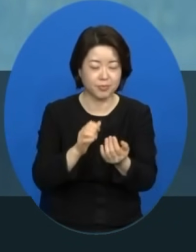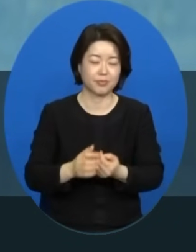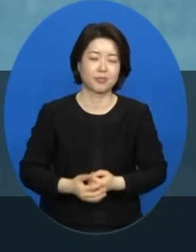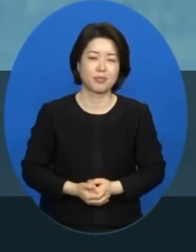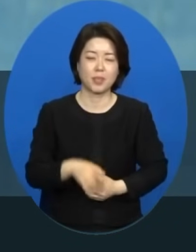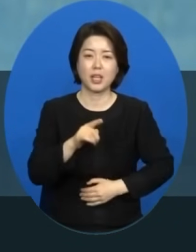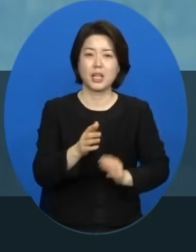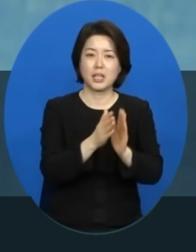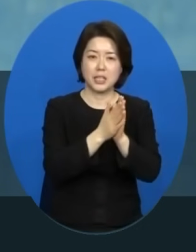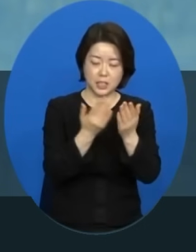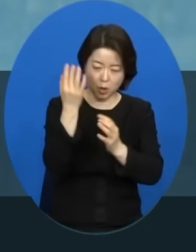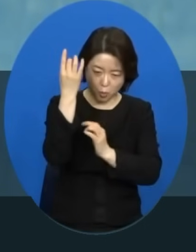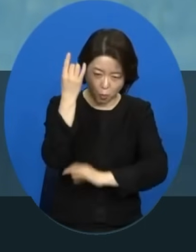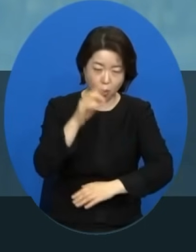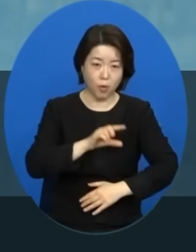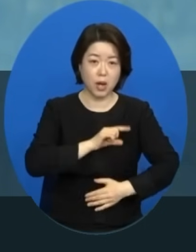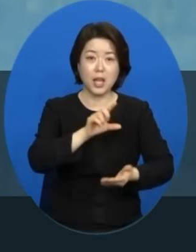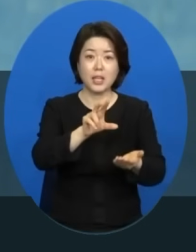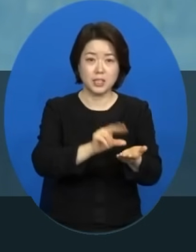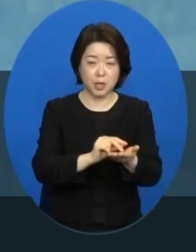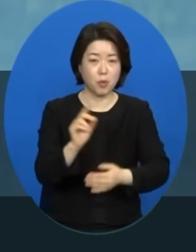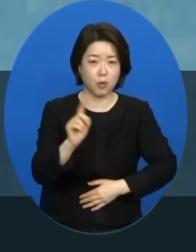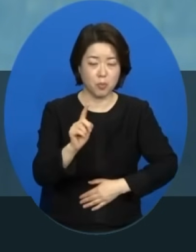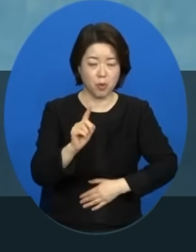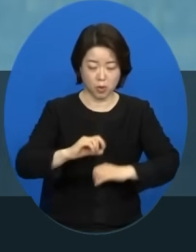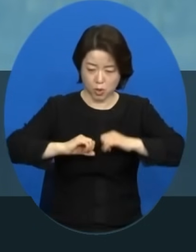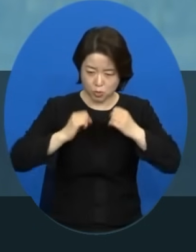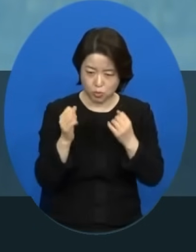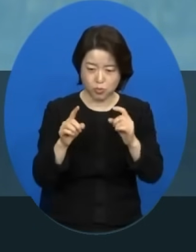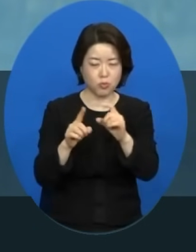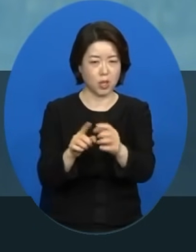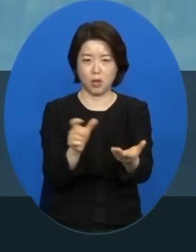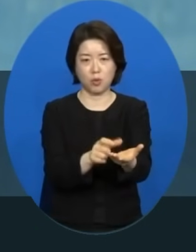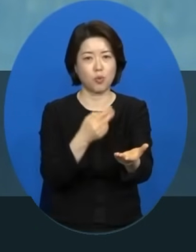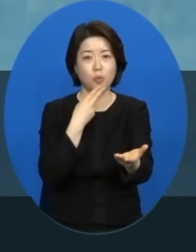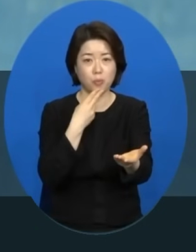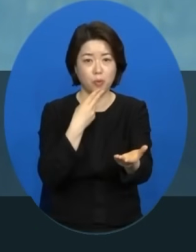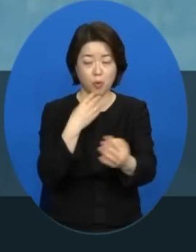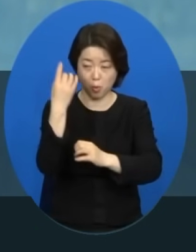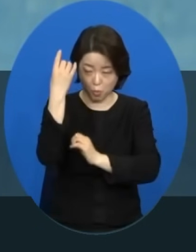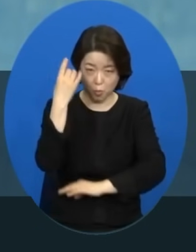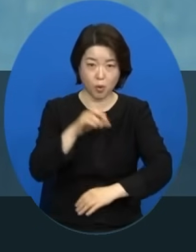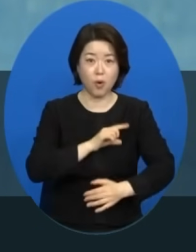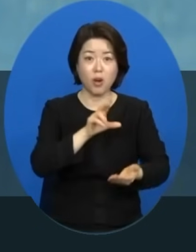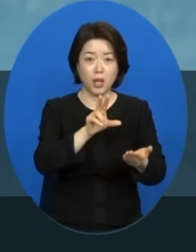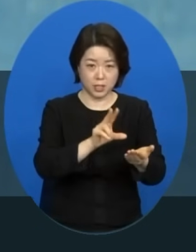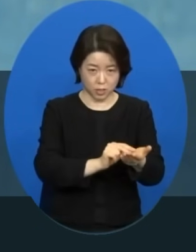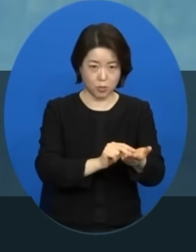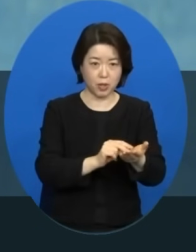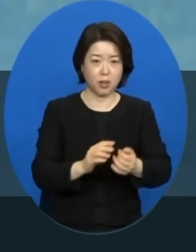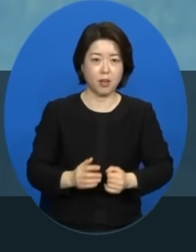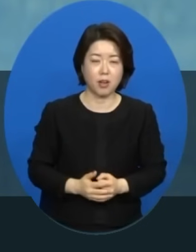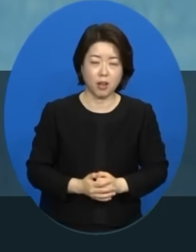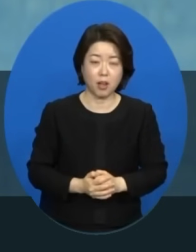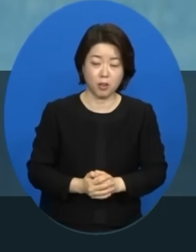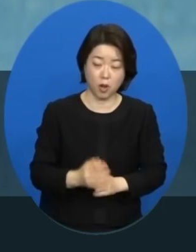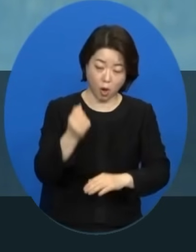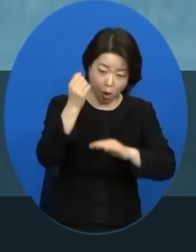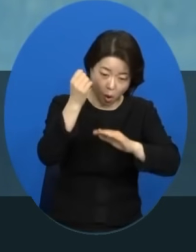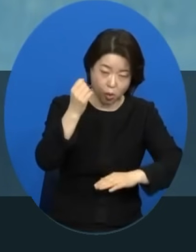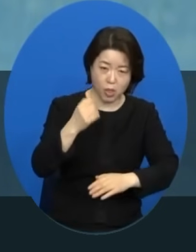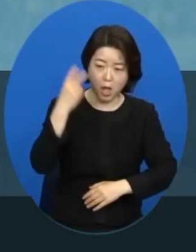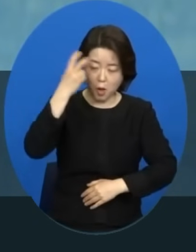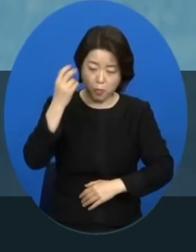이 책의 원제에는요, 순종이라는 단어가 안 나옵니다. 원제는요, 언더커버예요. 보호